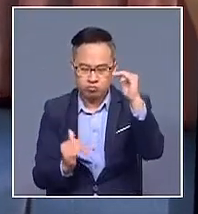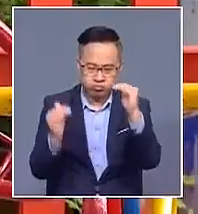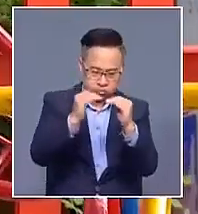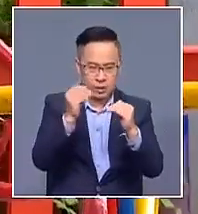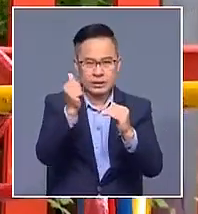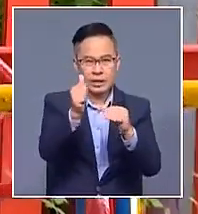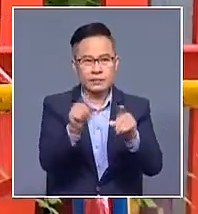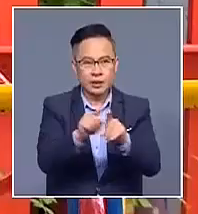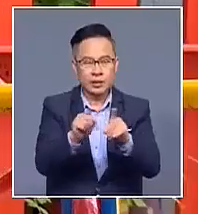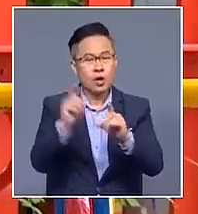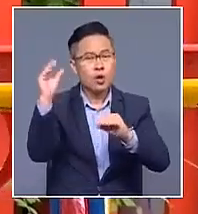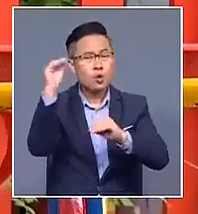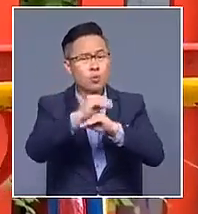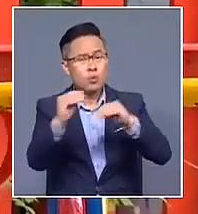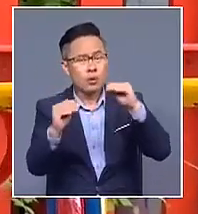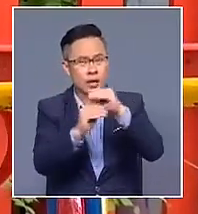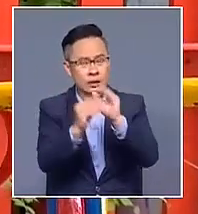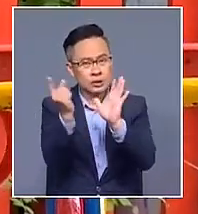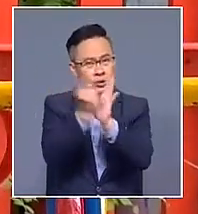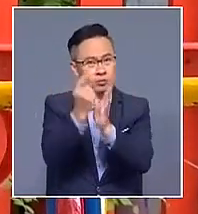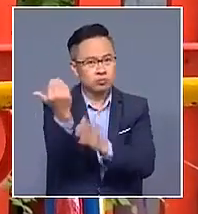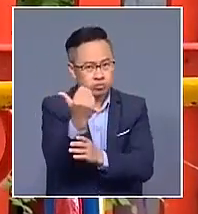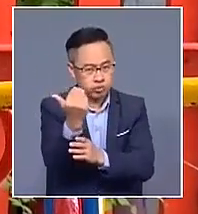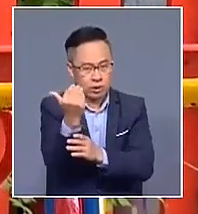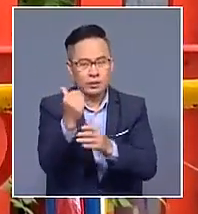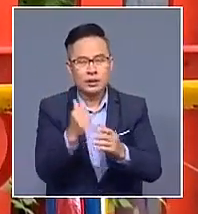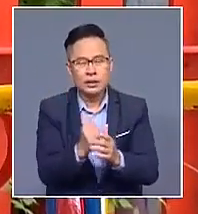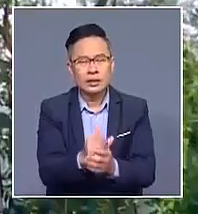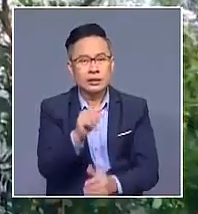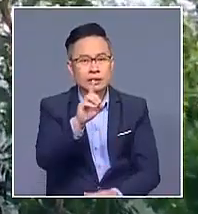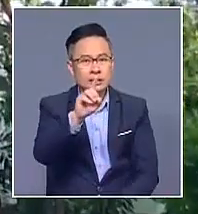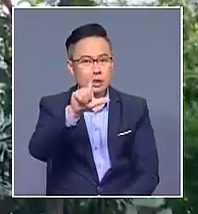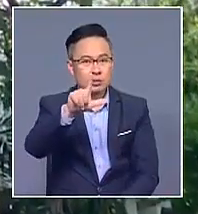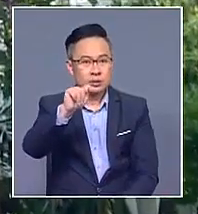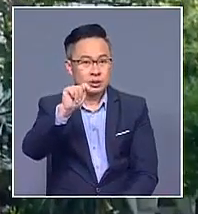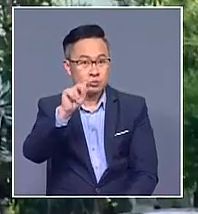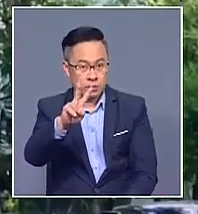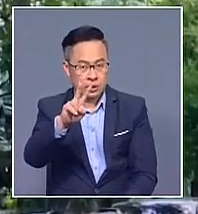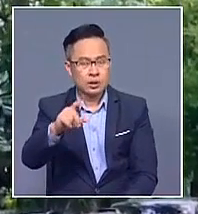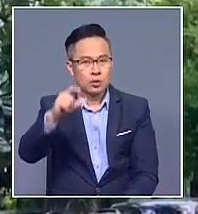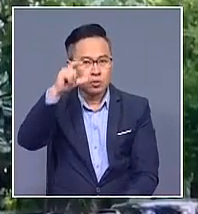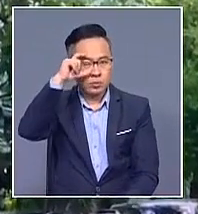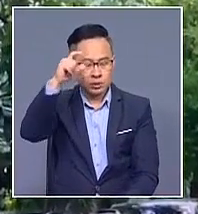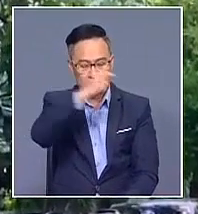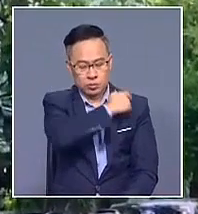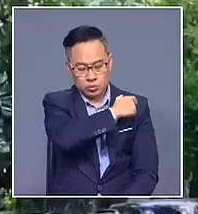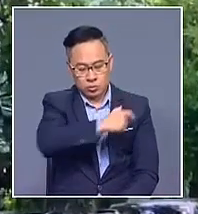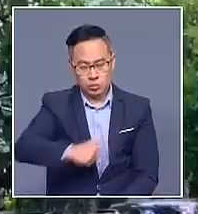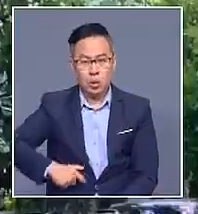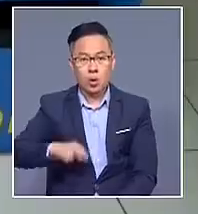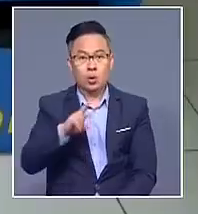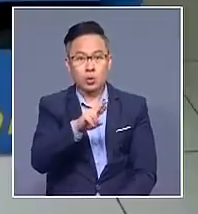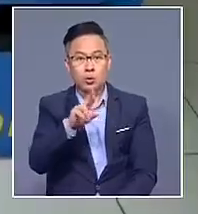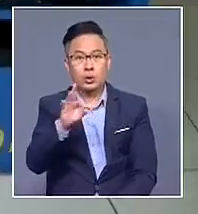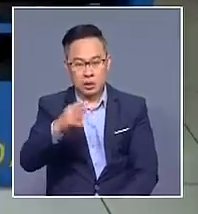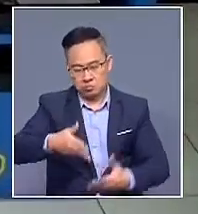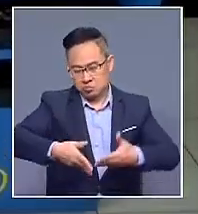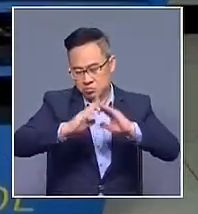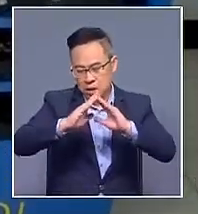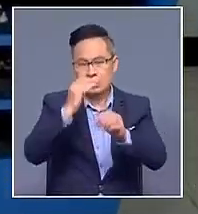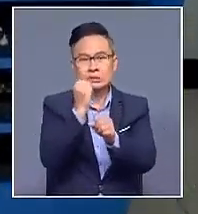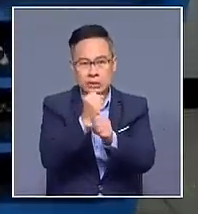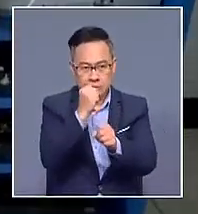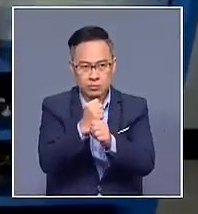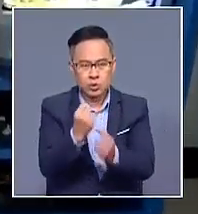ก็โครงการ DLTV นะคะเป็นโครงการการศึกษาทางไกลที่ถูกริเริ่มโดยรัชกาลที่9ที่ต้องการให้การศึกษาไทยถูกยกระดับ